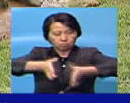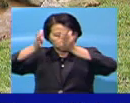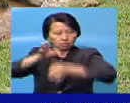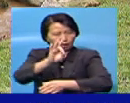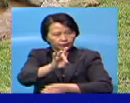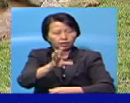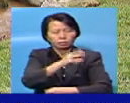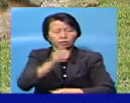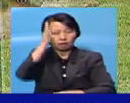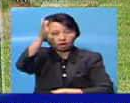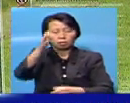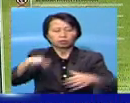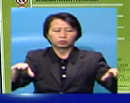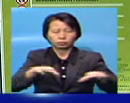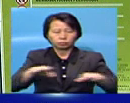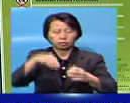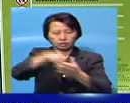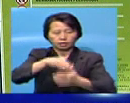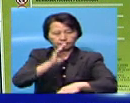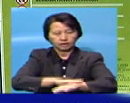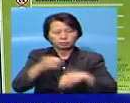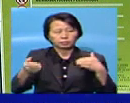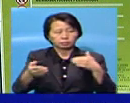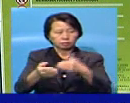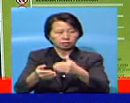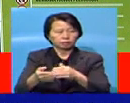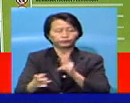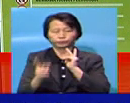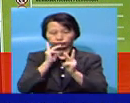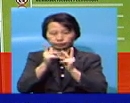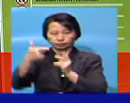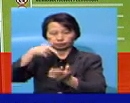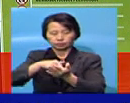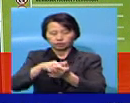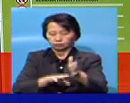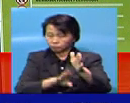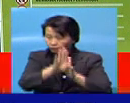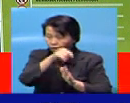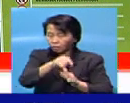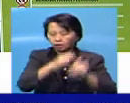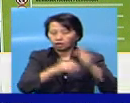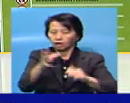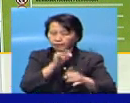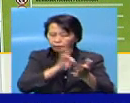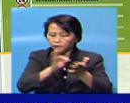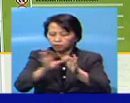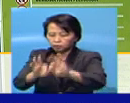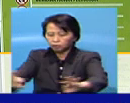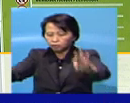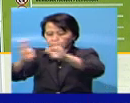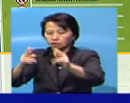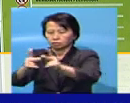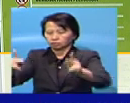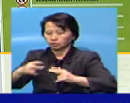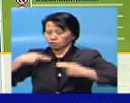perkhidmatan yang akan dilaksanakan dalam masa terdekat tambah Datuk Seri Tengku Anan pembangunan itu telah mengambil kira kepentingan kawasan